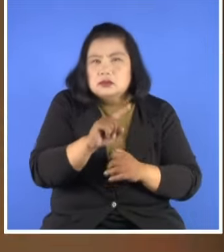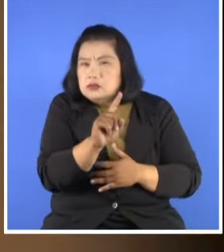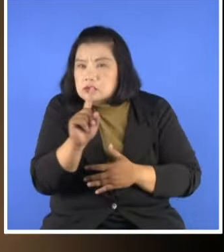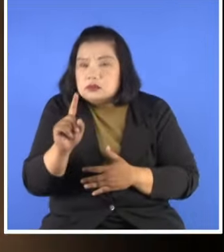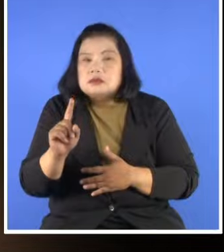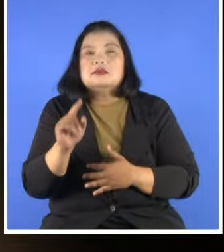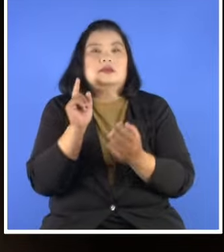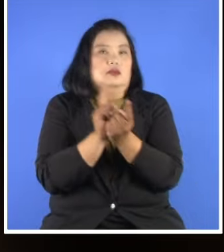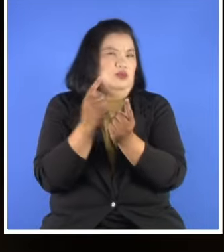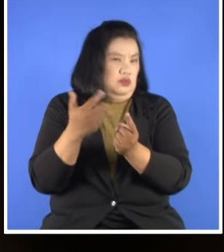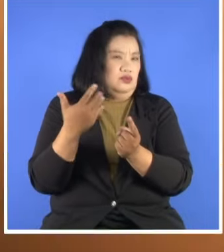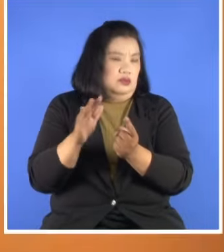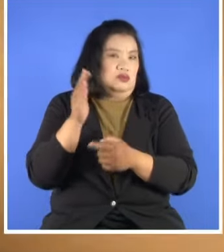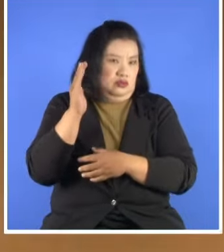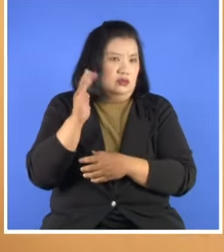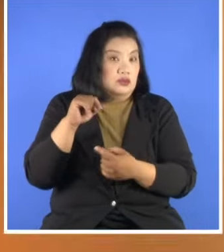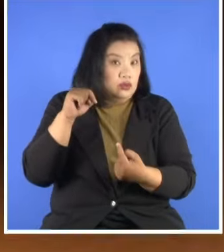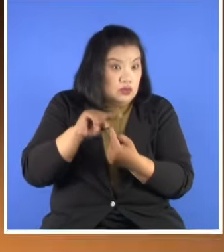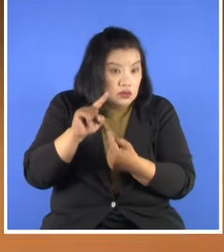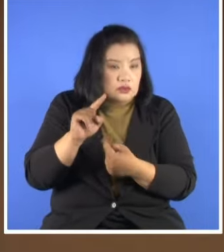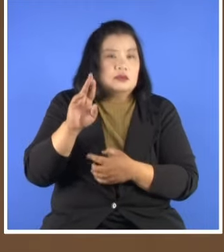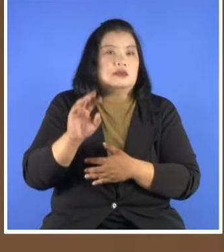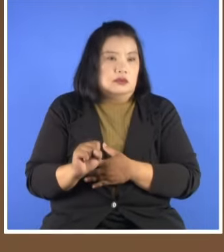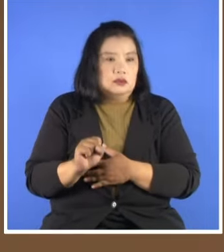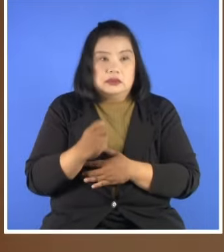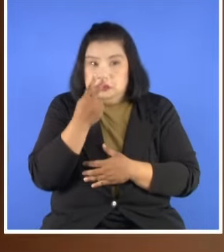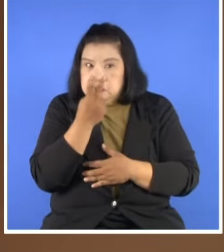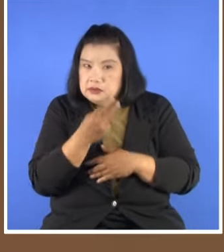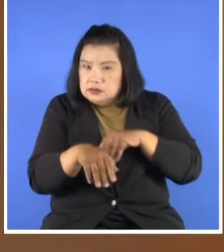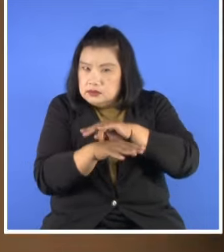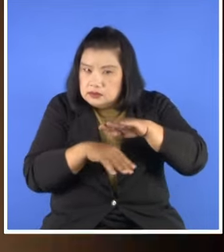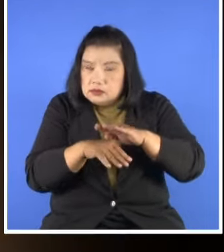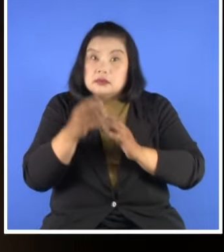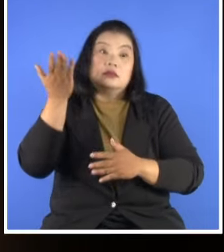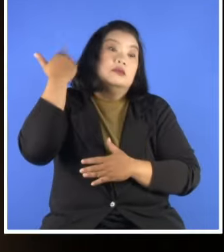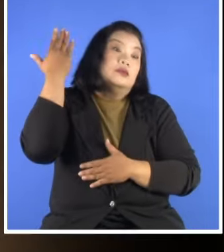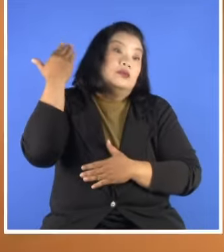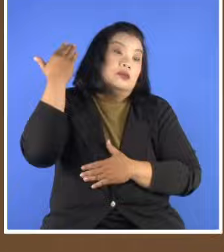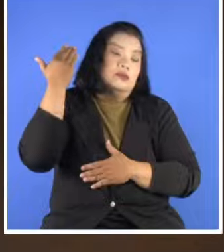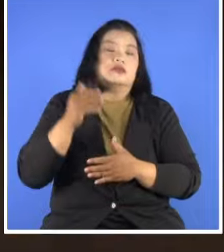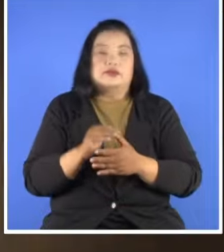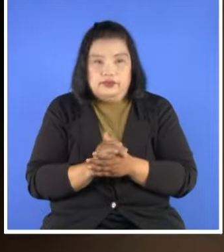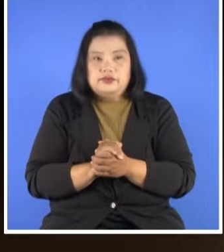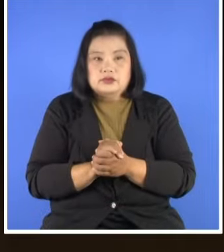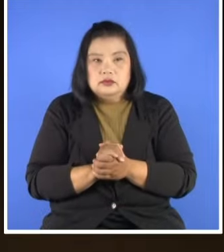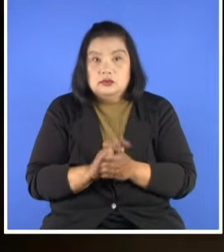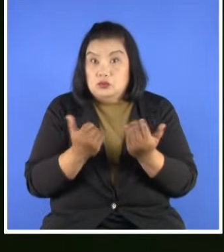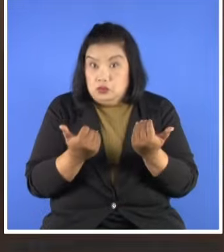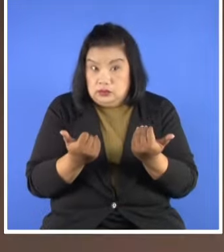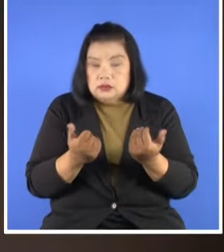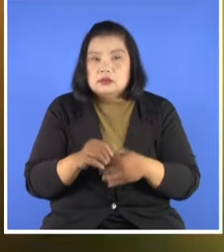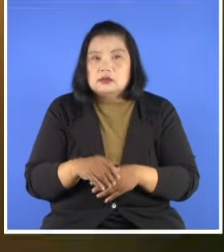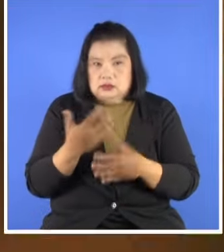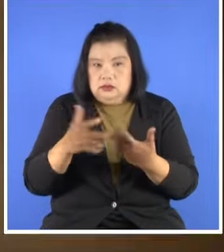ฉายาบังรังสิตแล้วอันนี้เป็นภาพเก่าในคืนนั้นนี่นะครับอมาดูเลยนี่นะฮะความคืบหน้านะครับเมื่อวาน